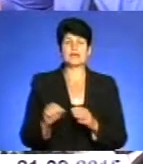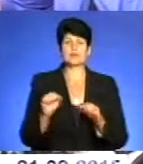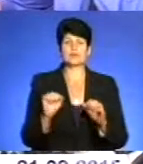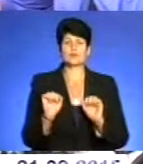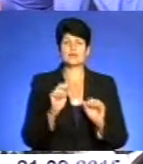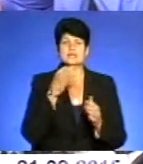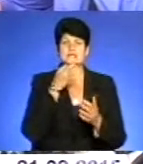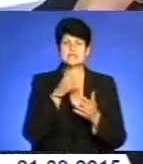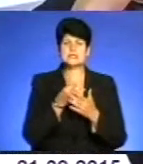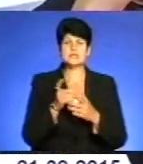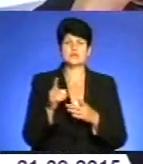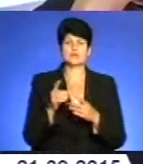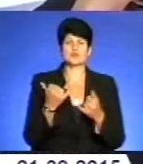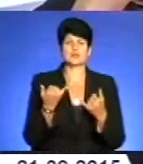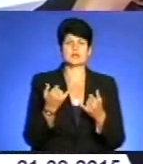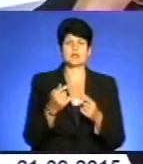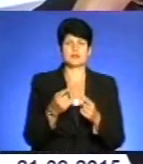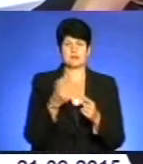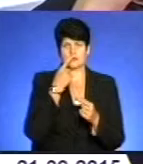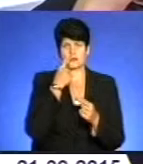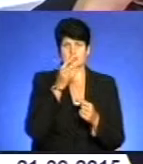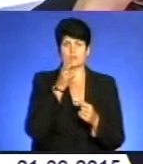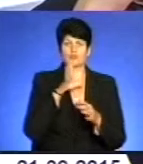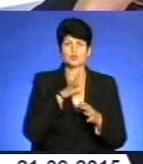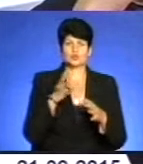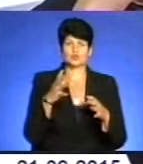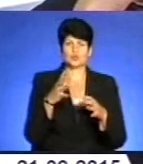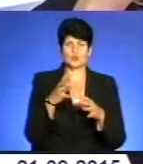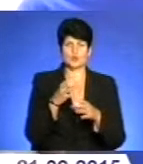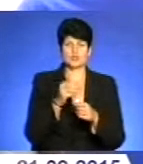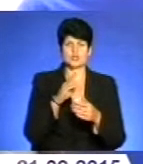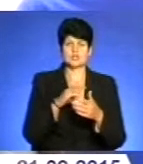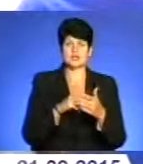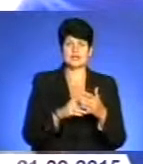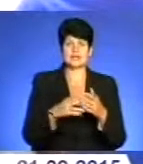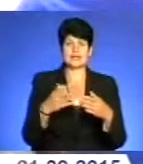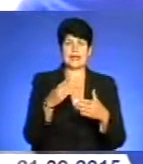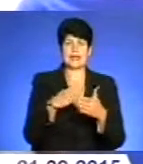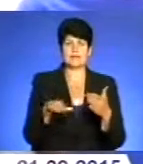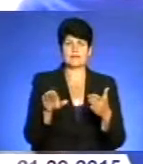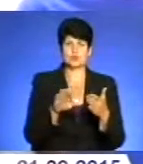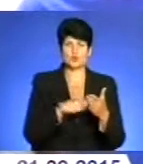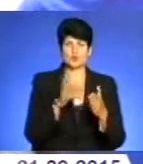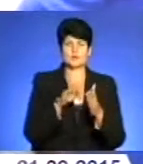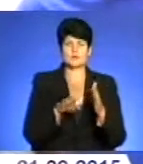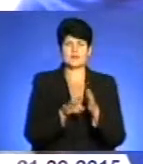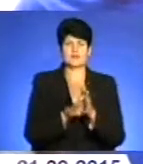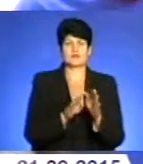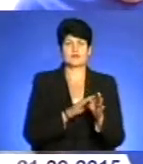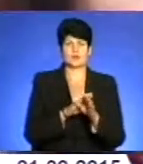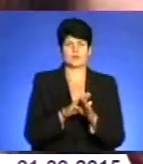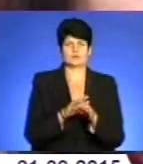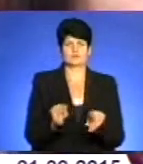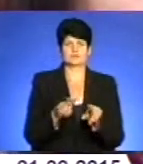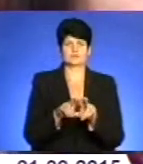що на цей час уже відбулося скорочення штату, також ліквідовано підрозділи, які виконували дублюючі функції.